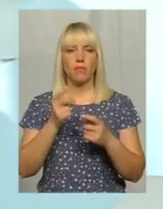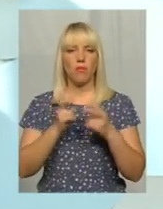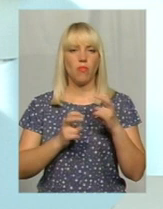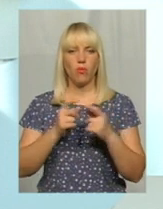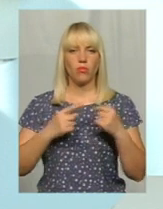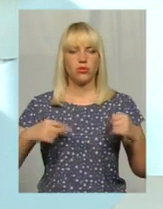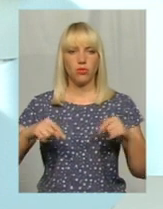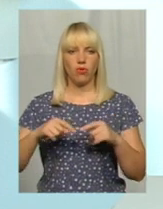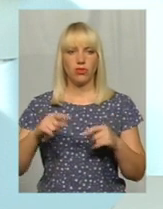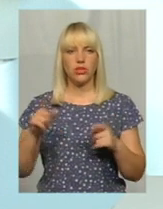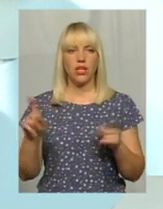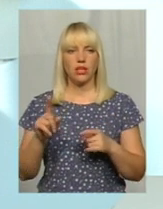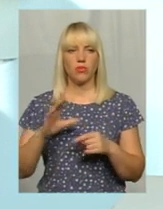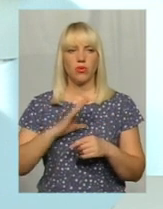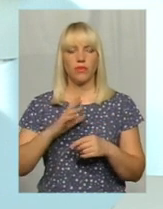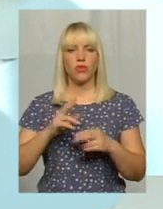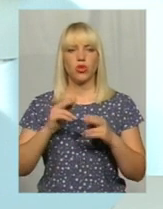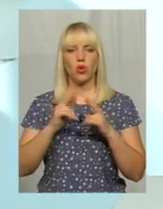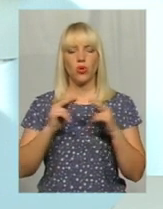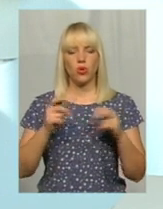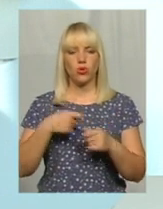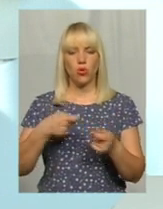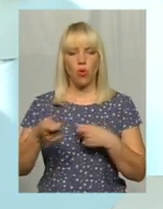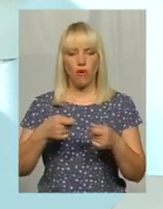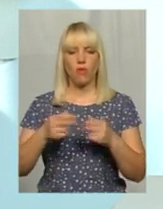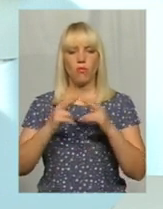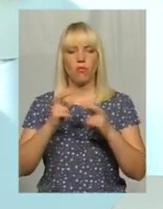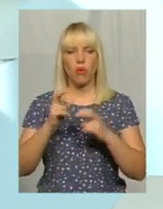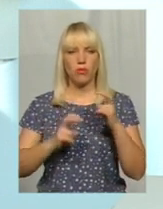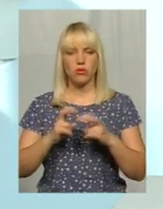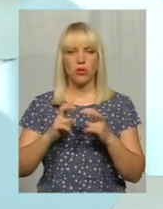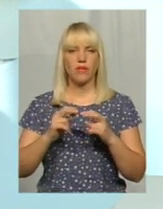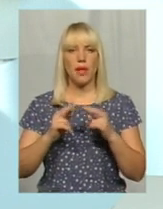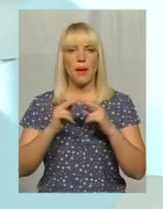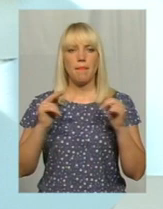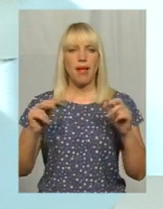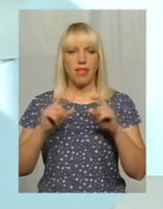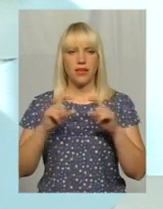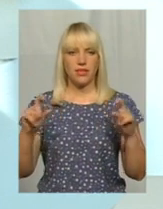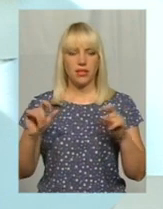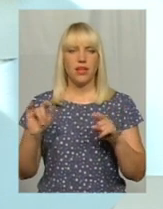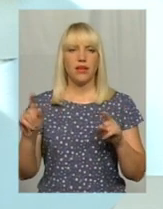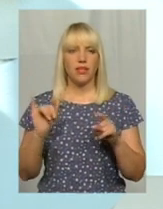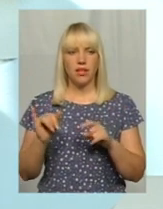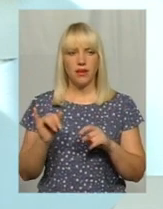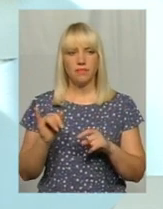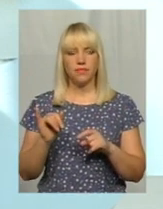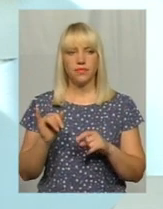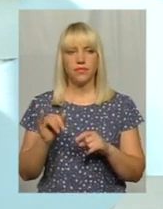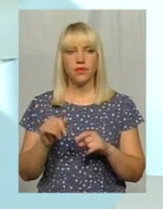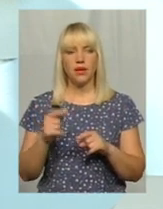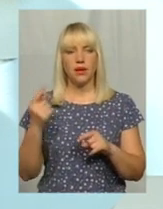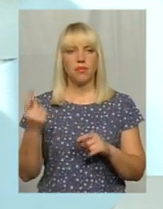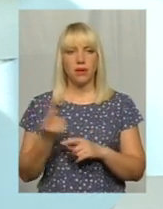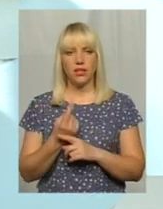грудні в торгово-промисловій палаті. І ми з ними безпосередньо співпрацюємо по цьому проєкту. І якраз вони ті